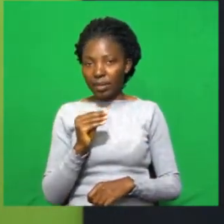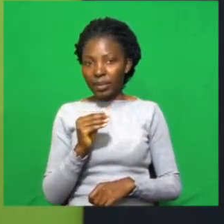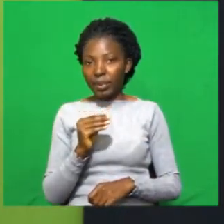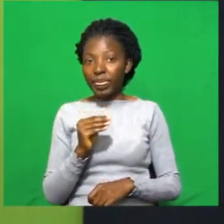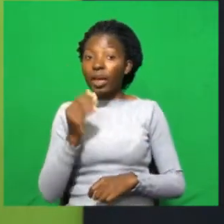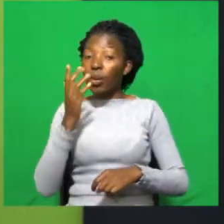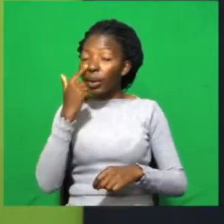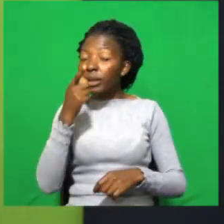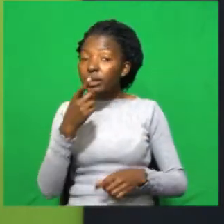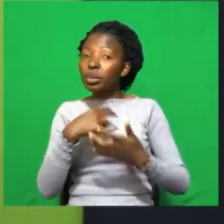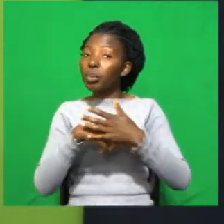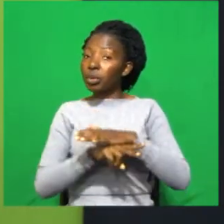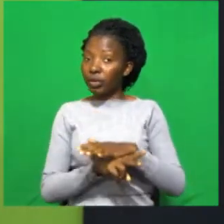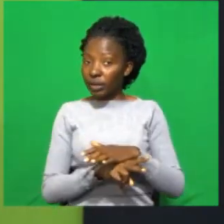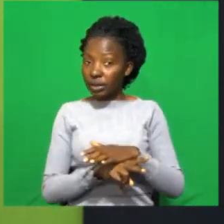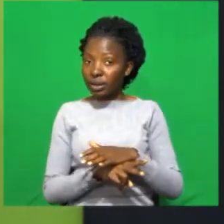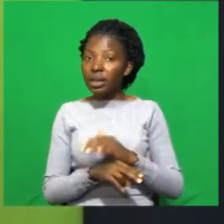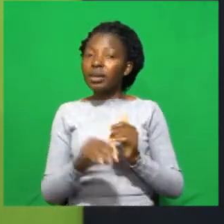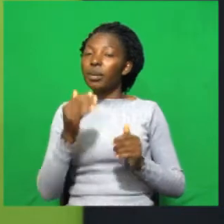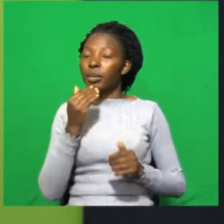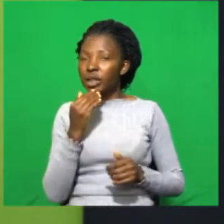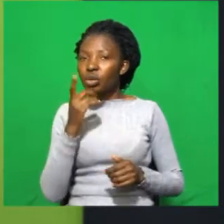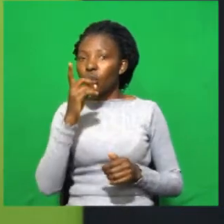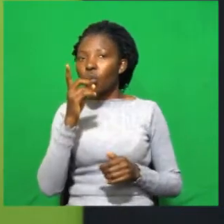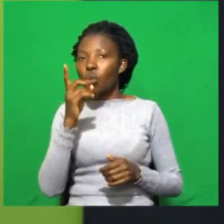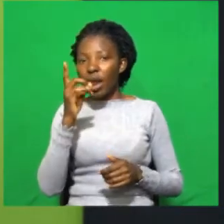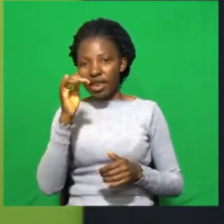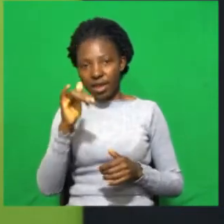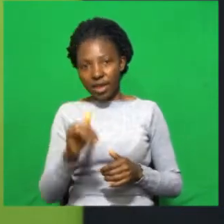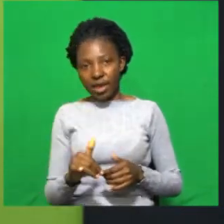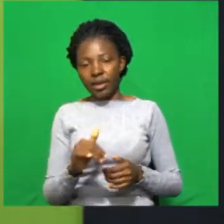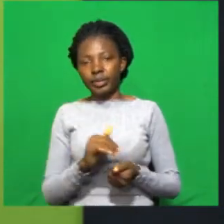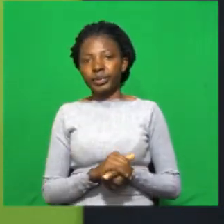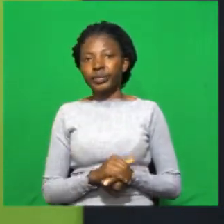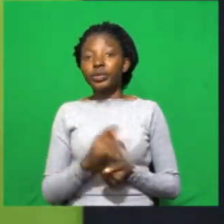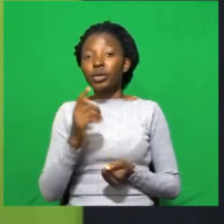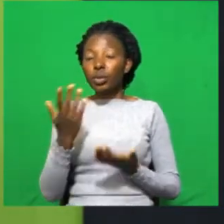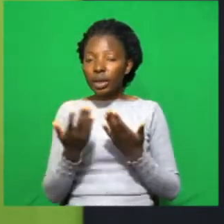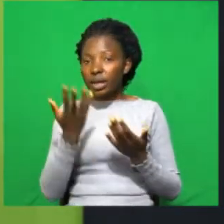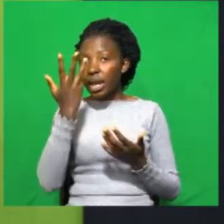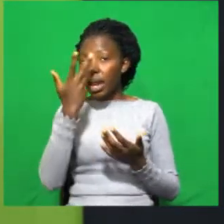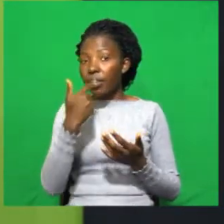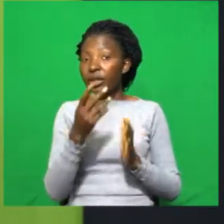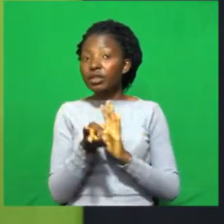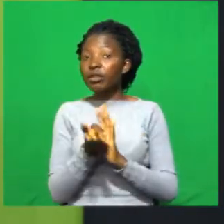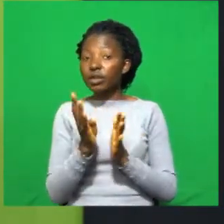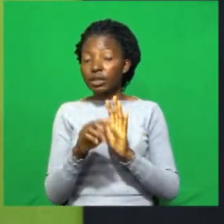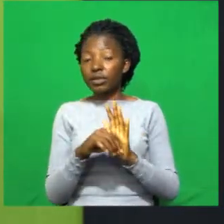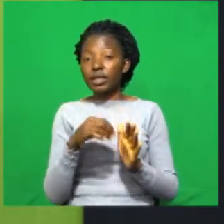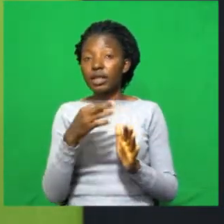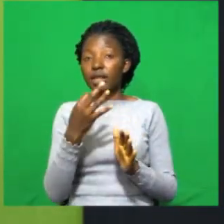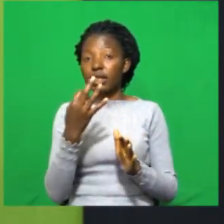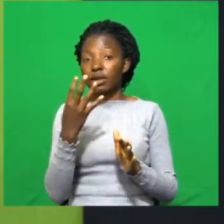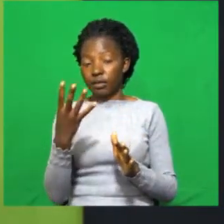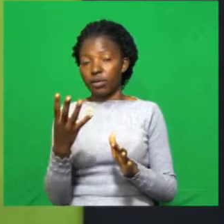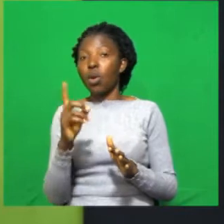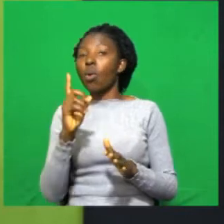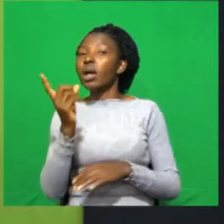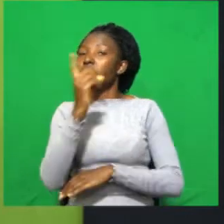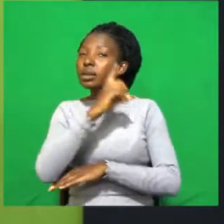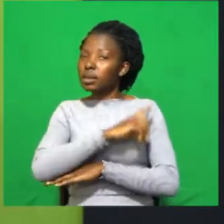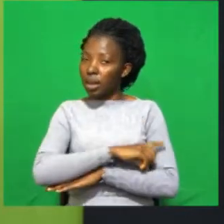Chiri chiprofita chiri kutaurwa teereri rinomirira gore. Munogona kuzverenga futi pana Numbers 14 verse 34 kuti one